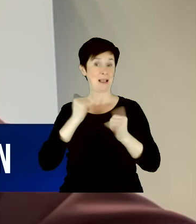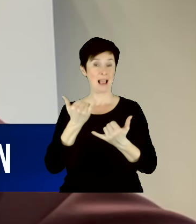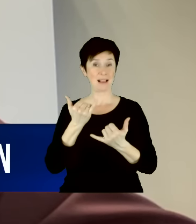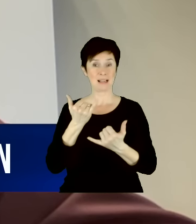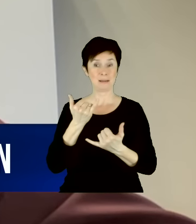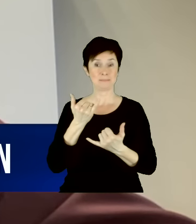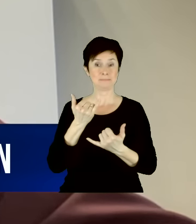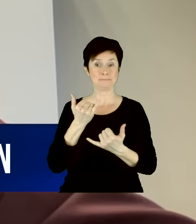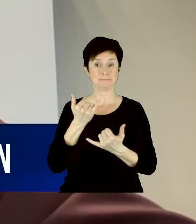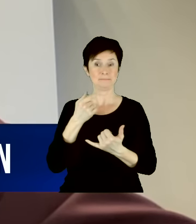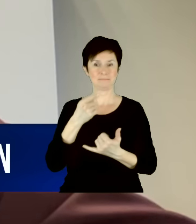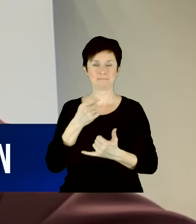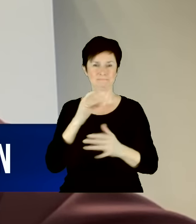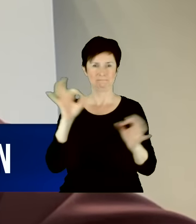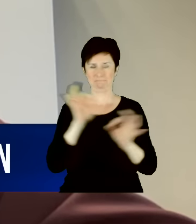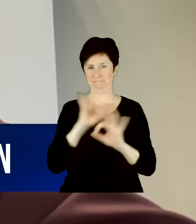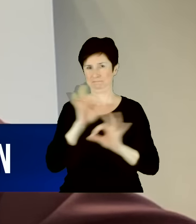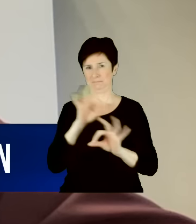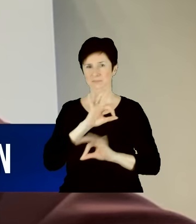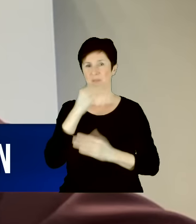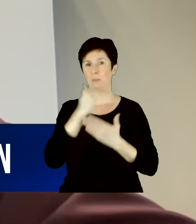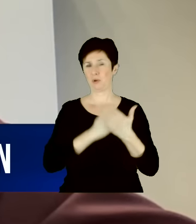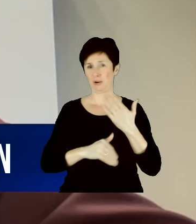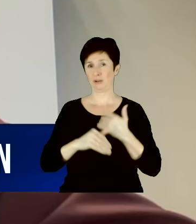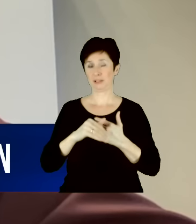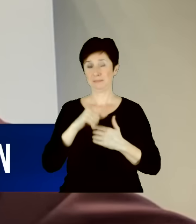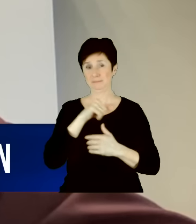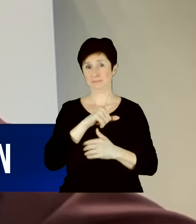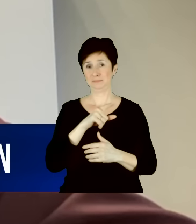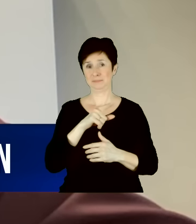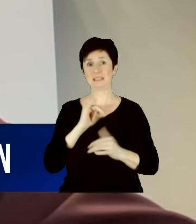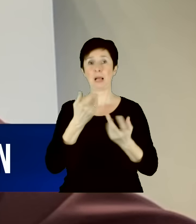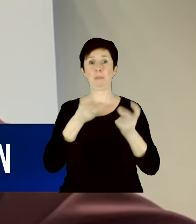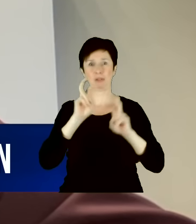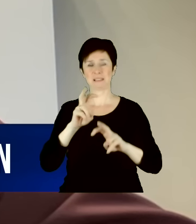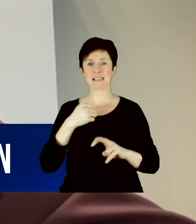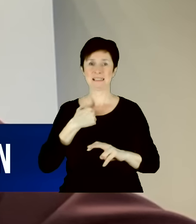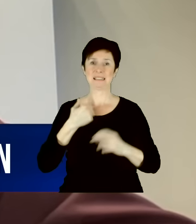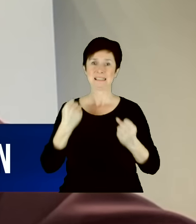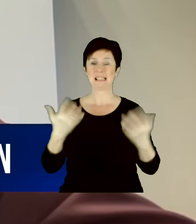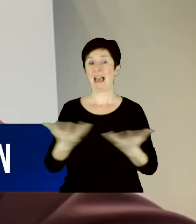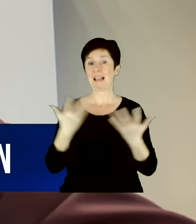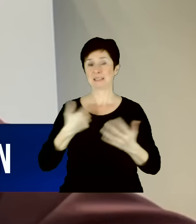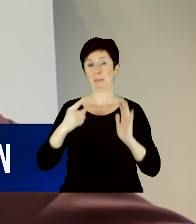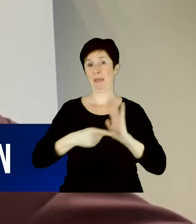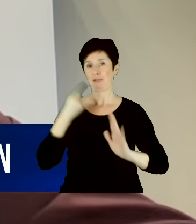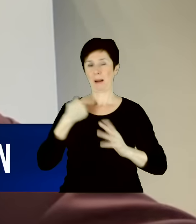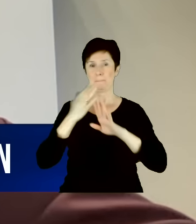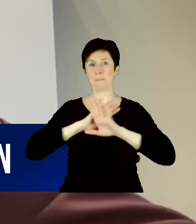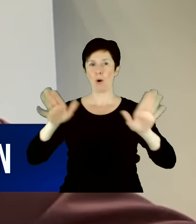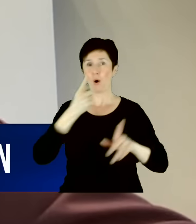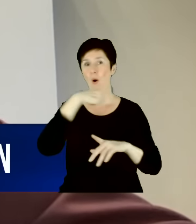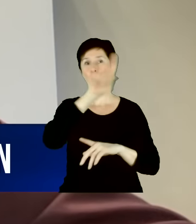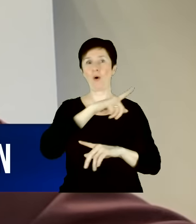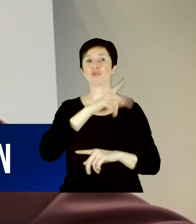jak ten najbardziej haniebny program w III Rzeczpospolitej powstaje, i zachęcam, żeby to zrobić. Po raz pierwszy oni poczują na własnej skórze, jak to jest, jak ktoś jest